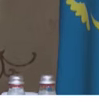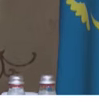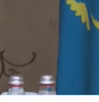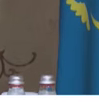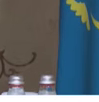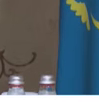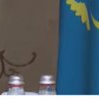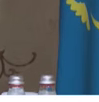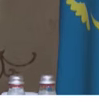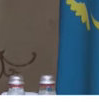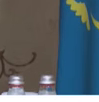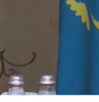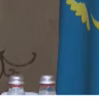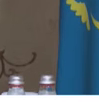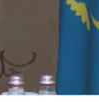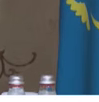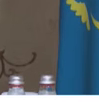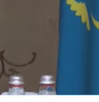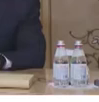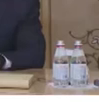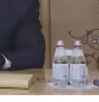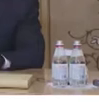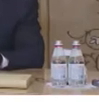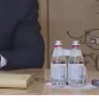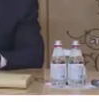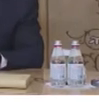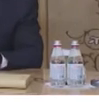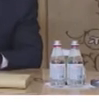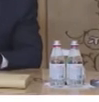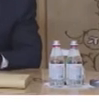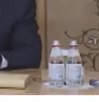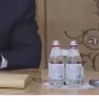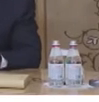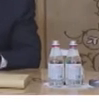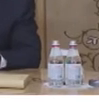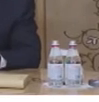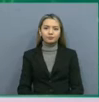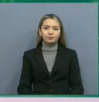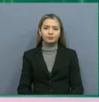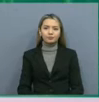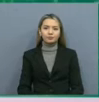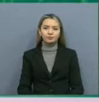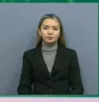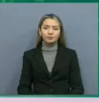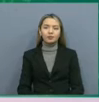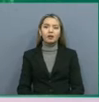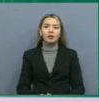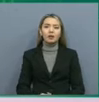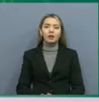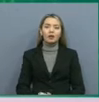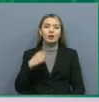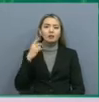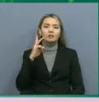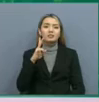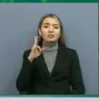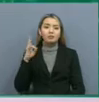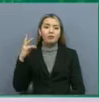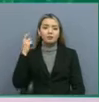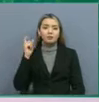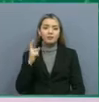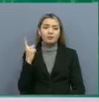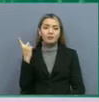жобалар. Сонымен қатар әлеуметтік жобалар, оның ішінде қайырымдылық шаралары да бар. Сонымен қатар Нұрсұлтан Назарбаев тұңғыш